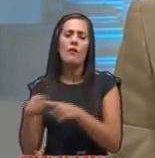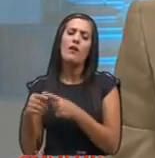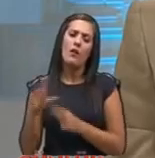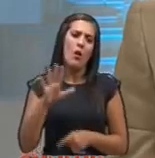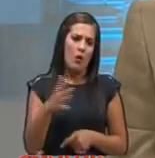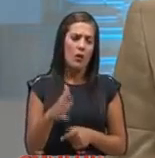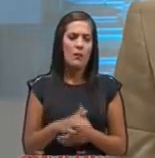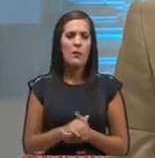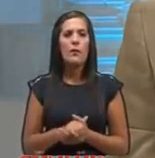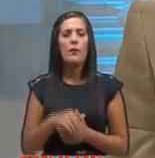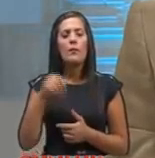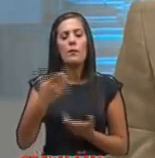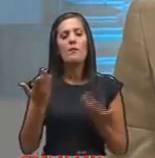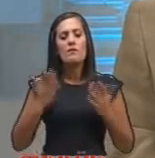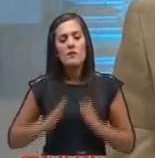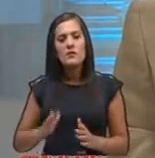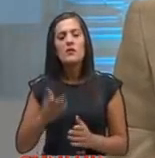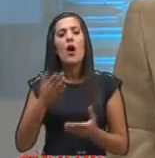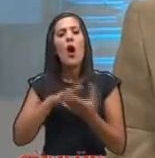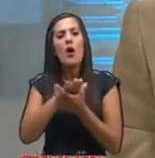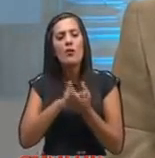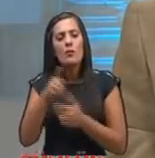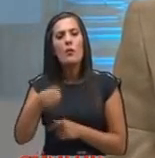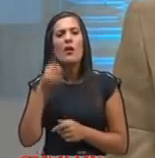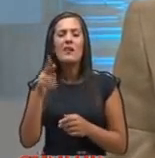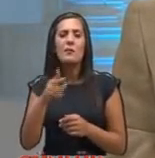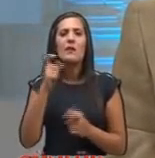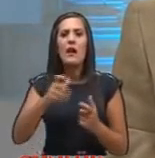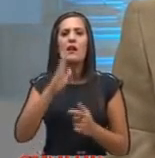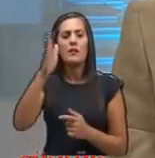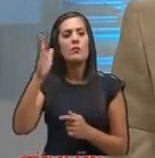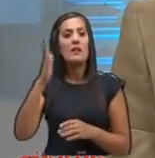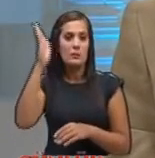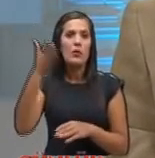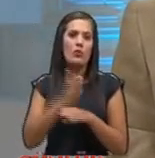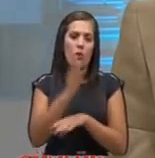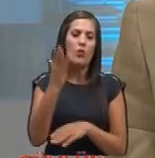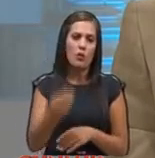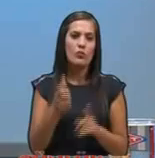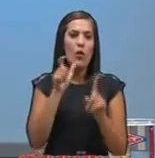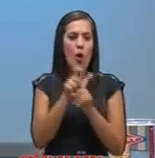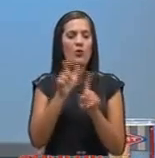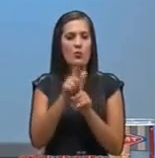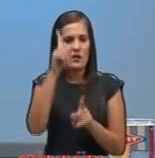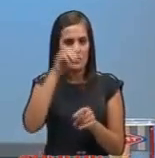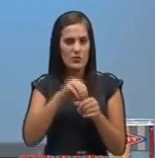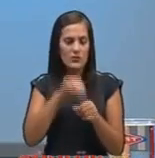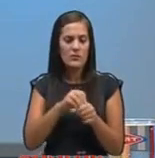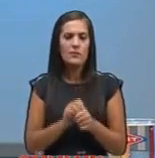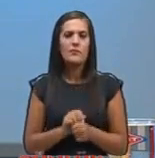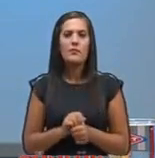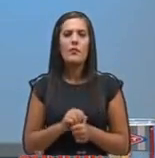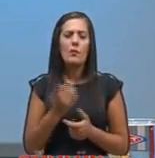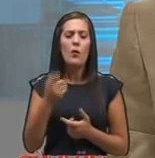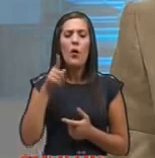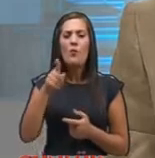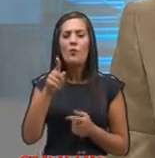için hani gerçi fizik, ortopedi o gibi yerlere de gitmiş, gitmek de doğru olurdu tabii. Koruyucu amaçlı yani tedavi değil mi?